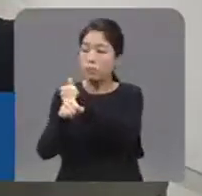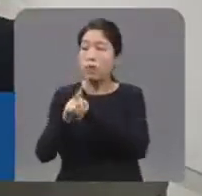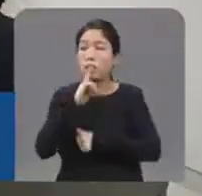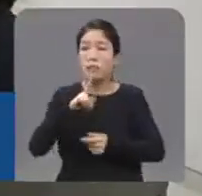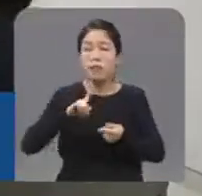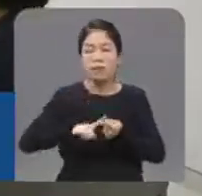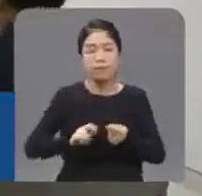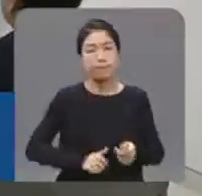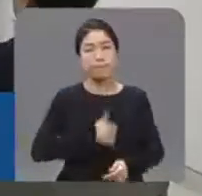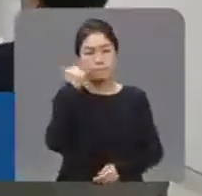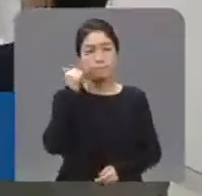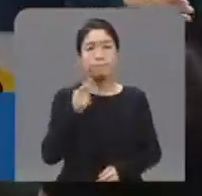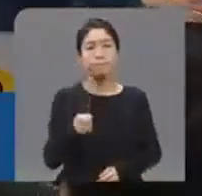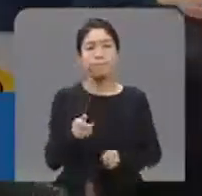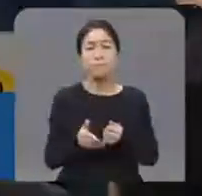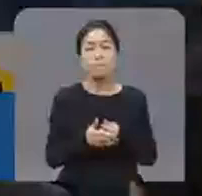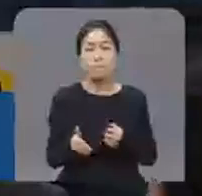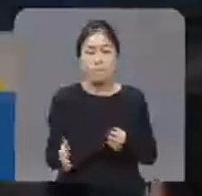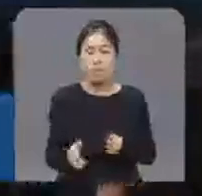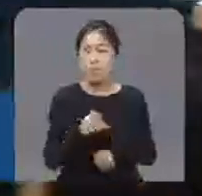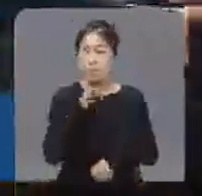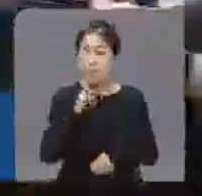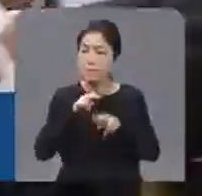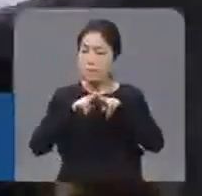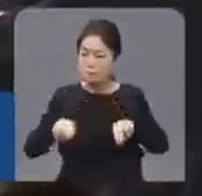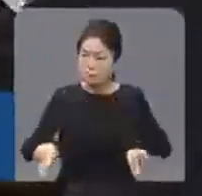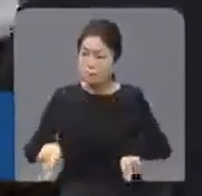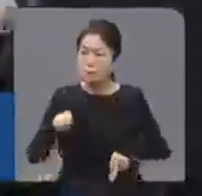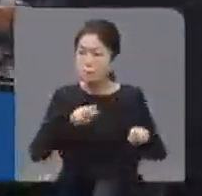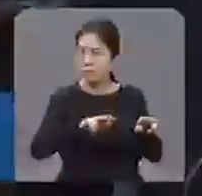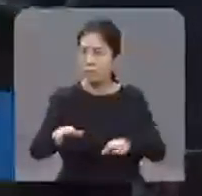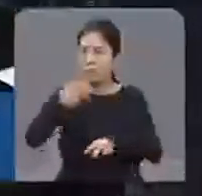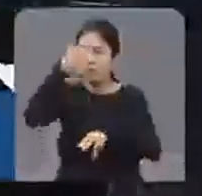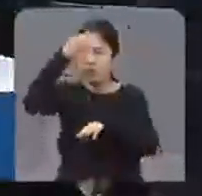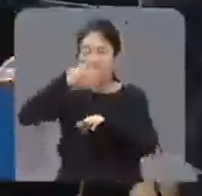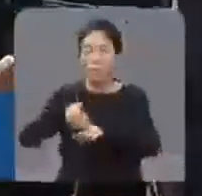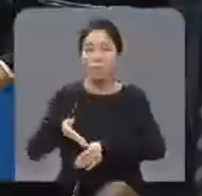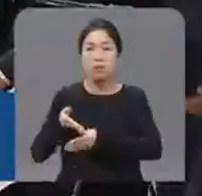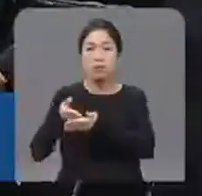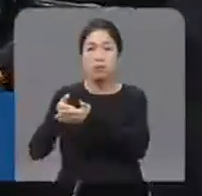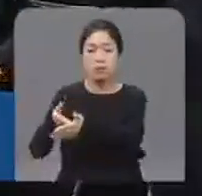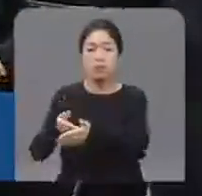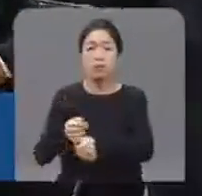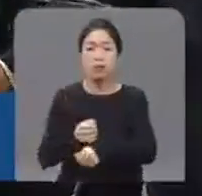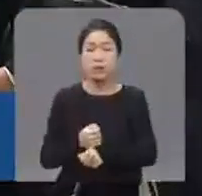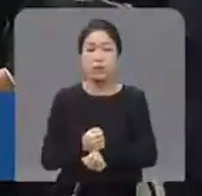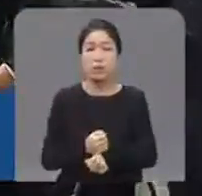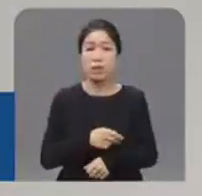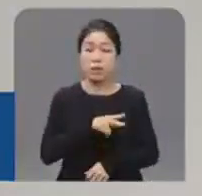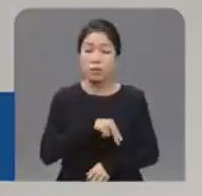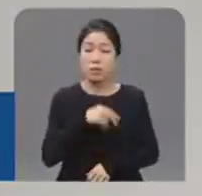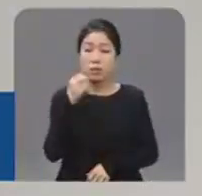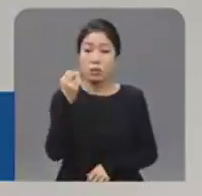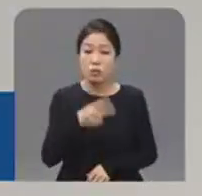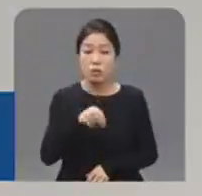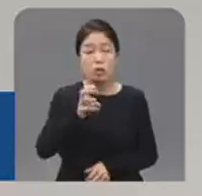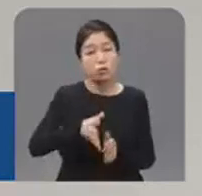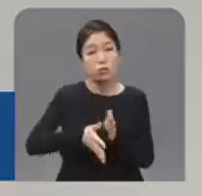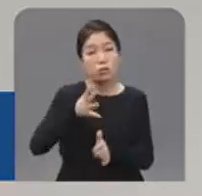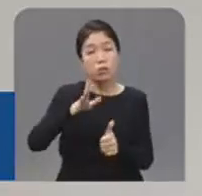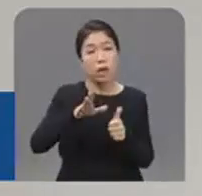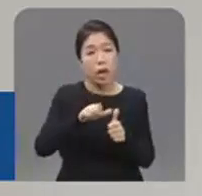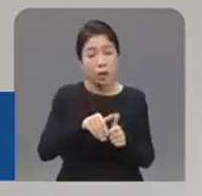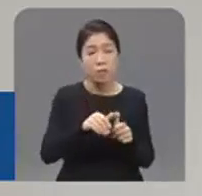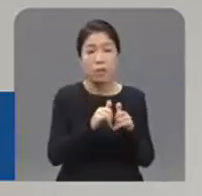대해 분노를 금할 수 없다며 발언 철회와 즉각적인 사과를 촉구했습니다. 의원들은 또 광주시가